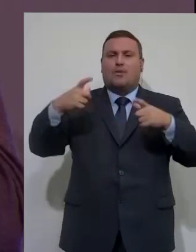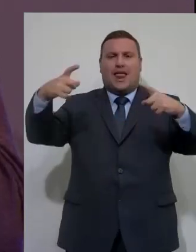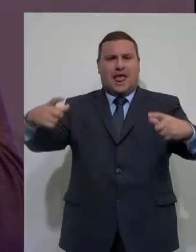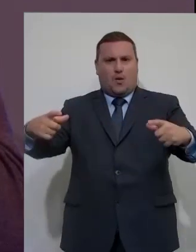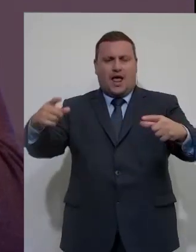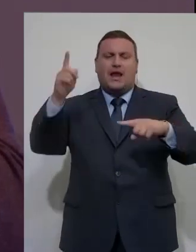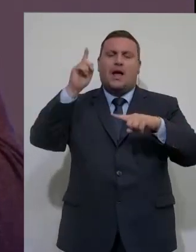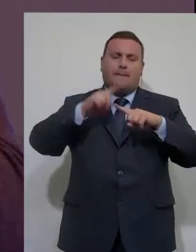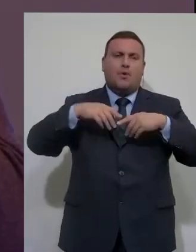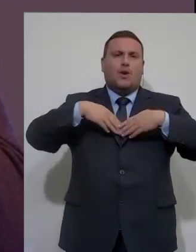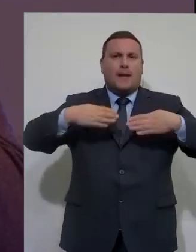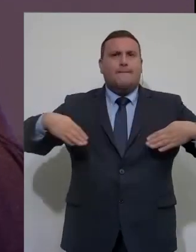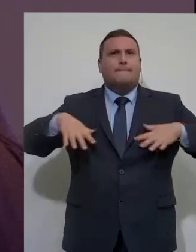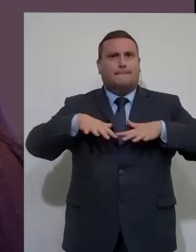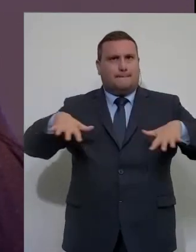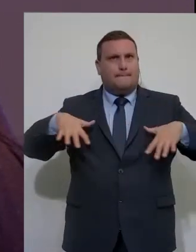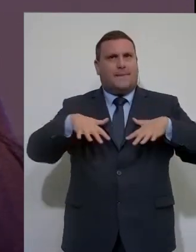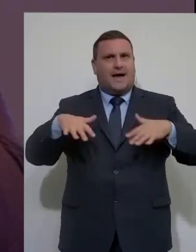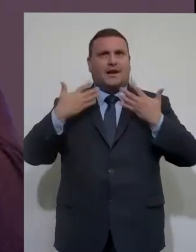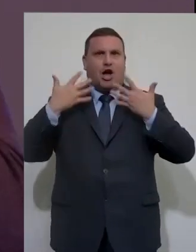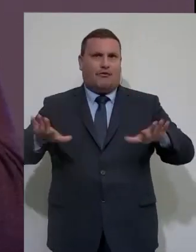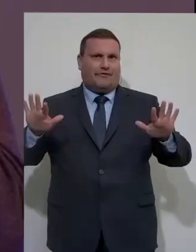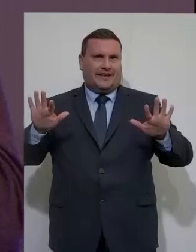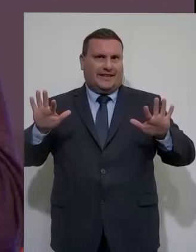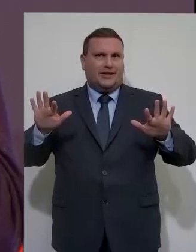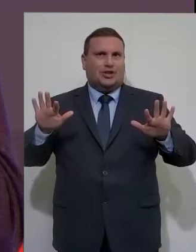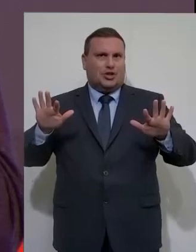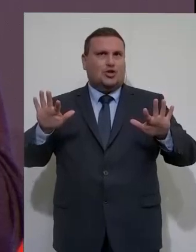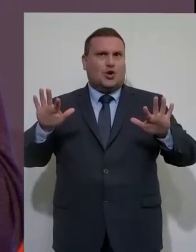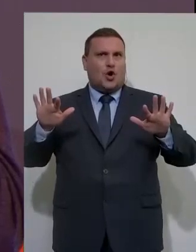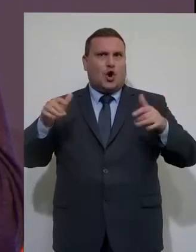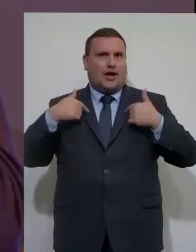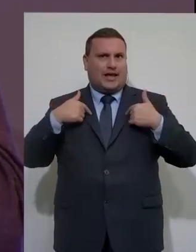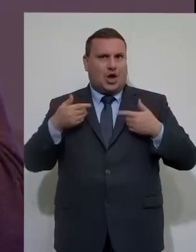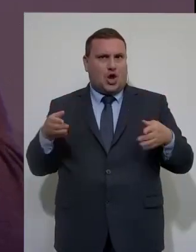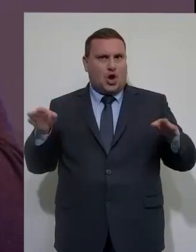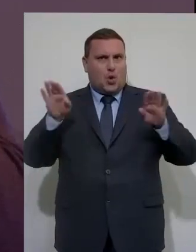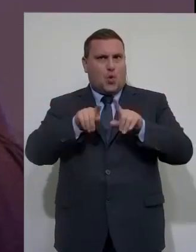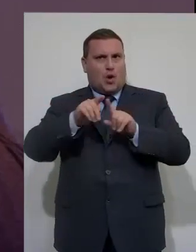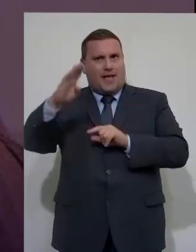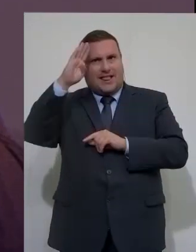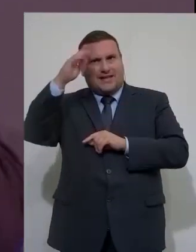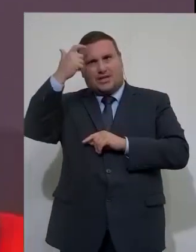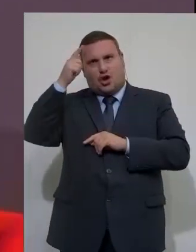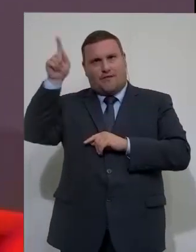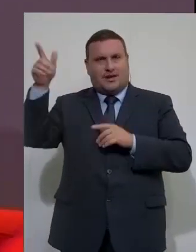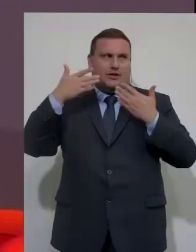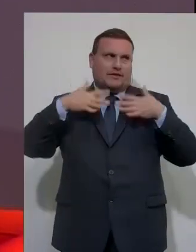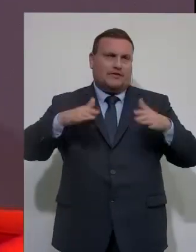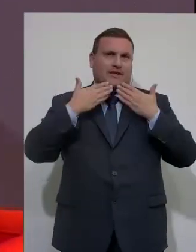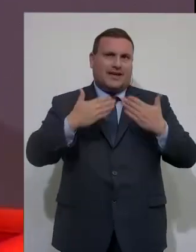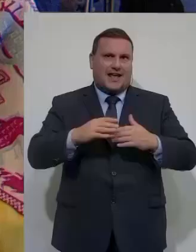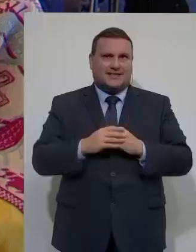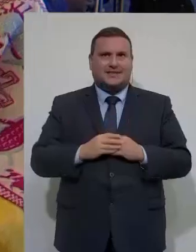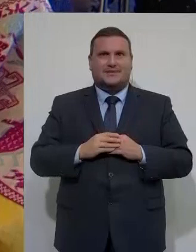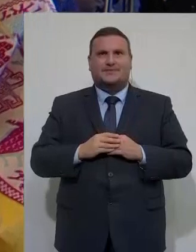il tema delle concessioni demaniali per noi è molto importante e ci raccomandiamo una particolare attenzione governativa su questo argomento. Grazie, chiudo per